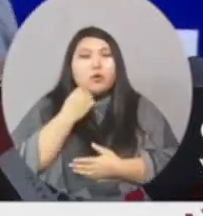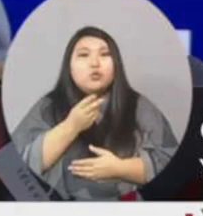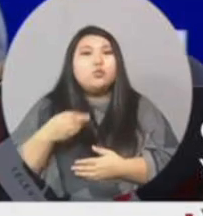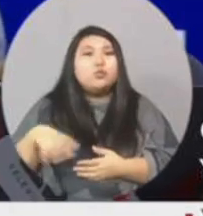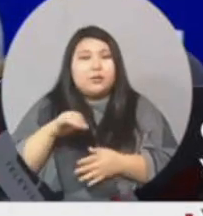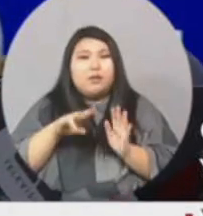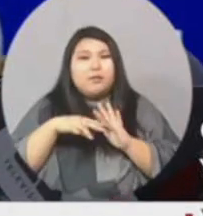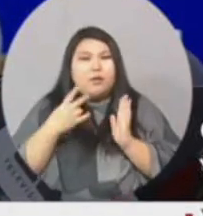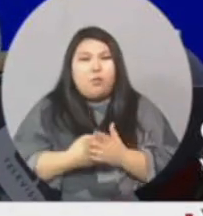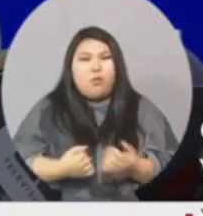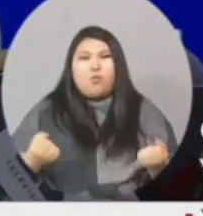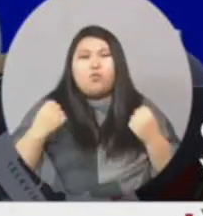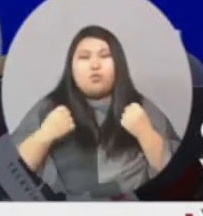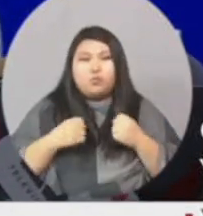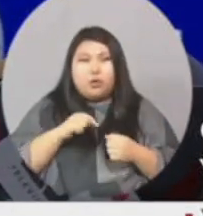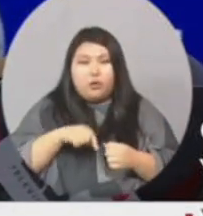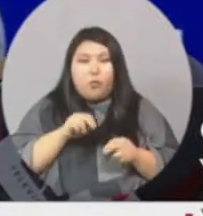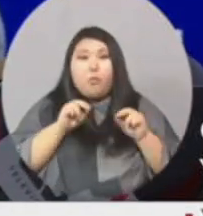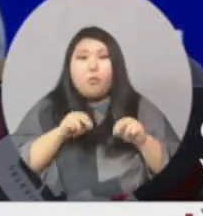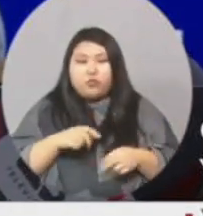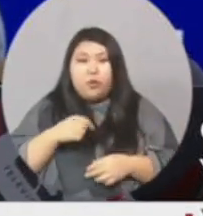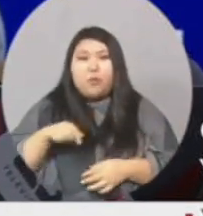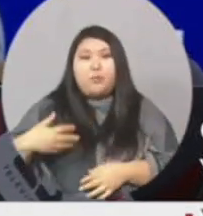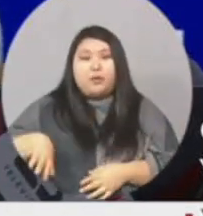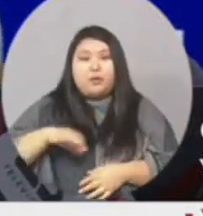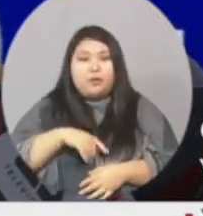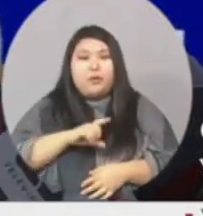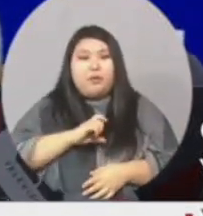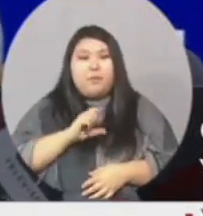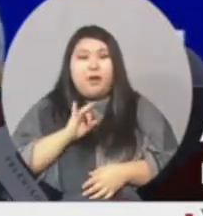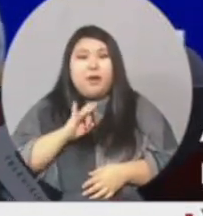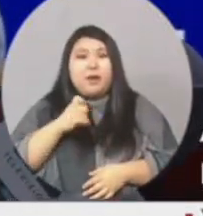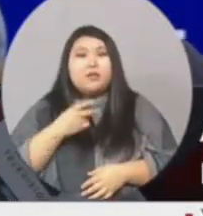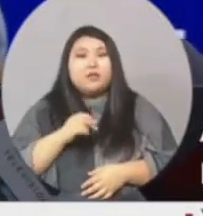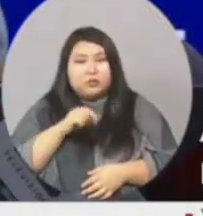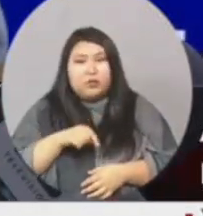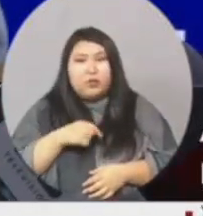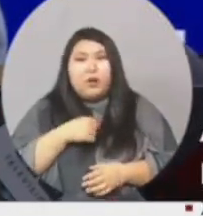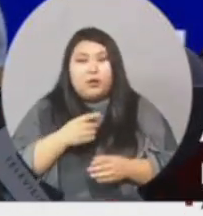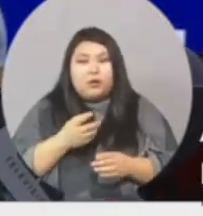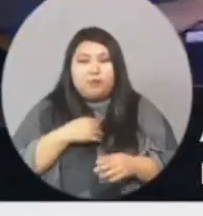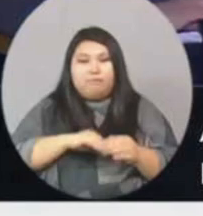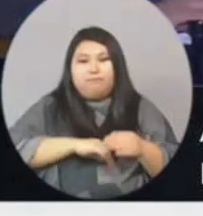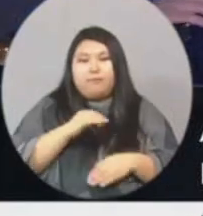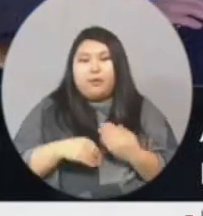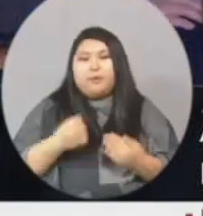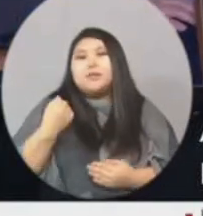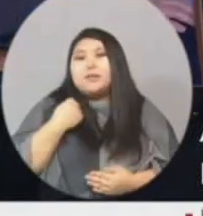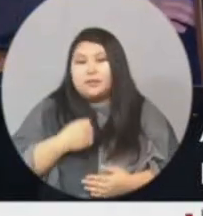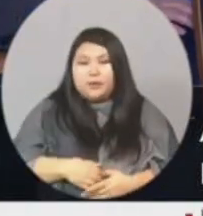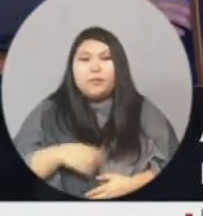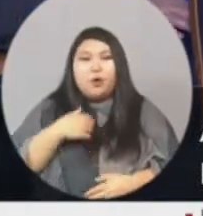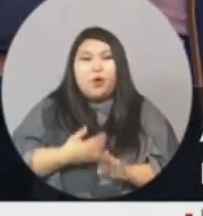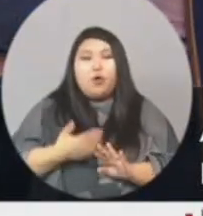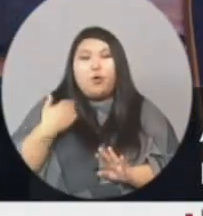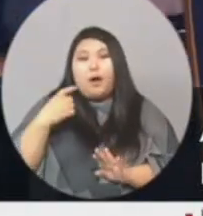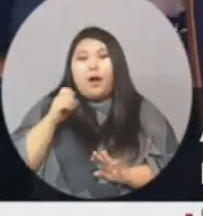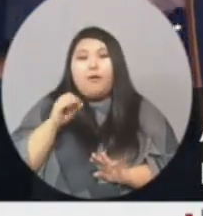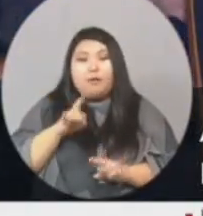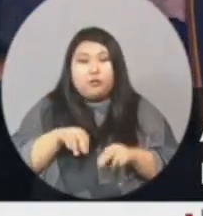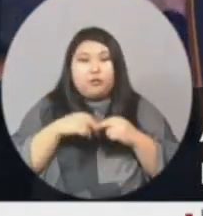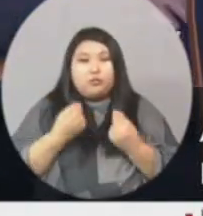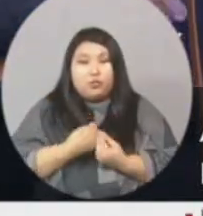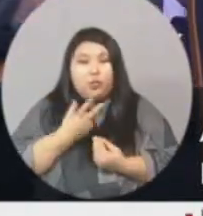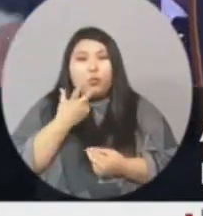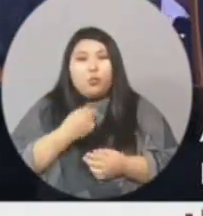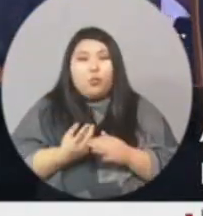хүчтэй сөрөг хүчин болж ээж л бид одоо бас энэ эрх баригчдын энэ бурангуй зүйлийг бол давж чадна. Өнгөрсөн аврын чуулганаар үндсэн хуульд